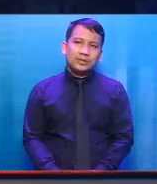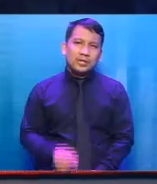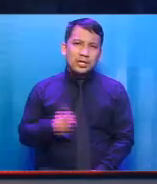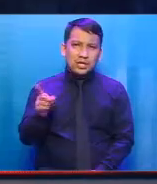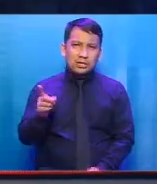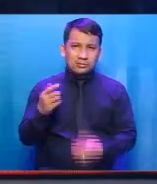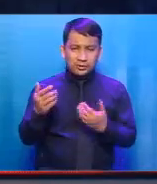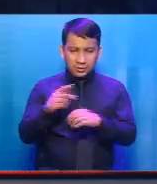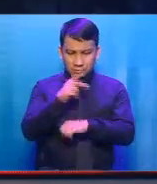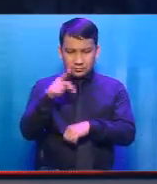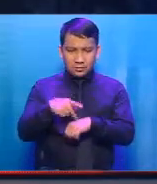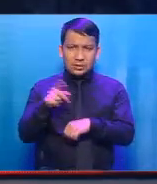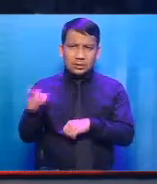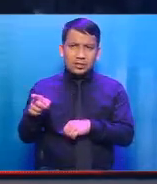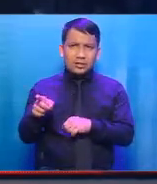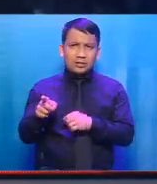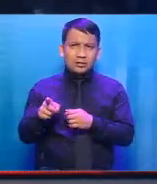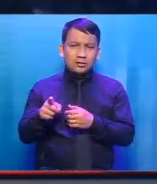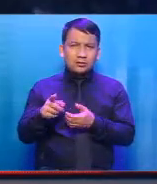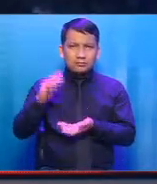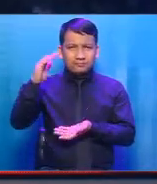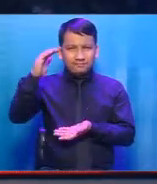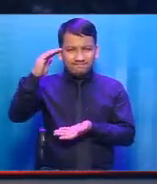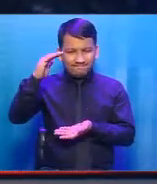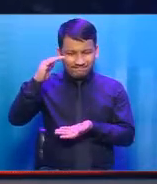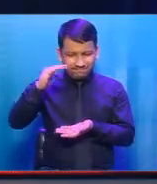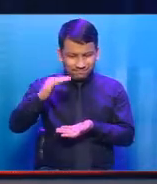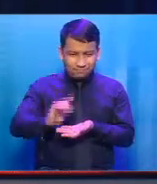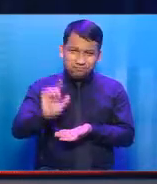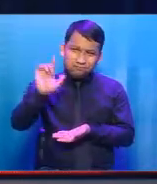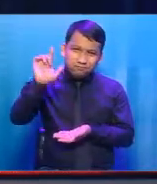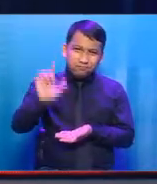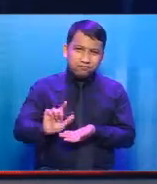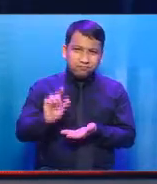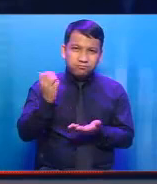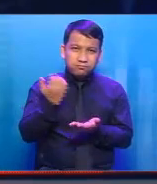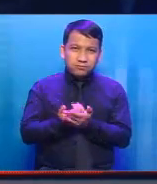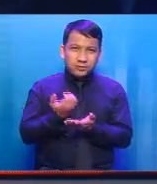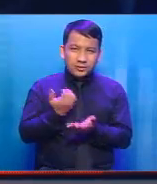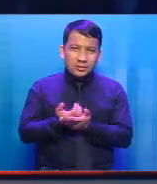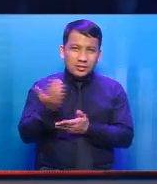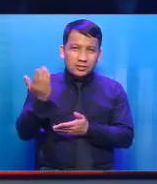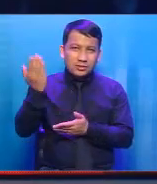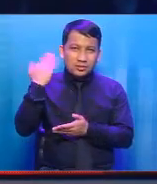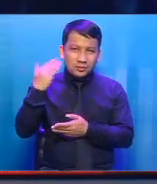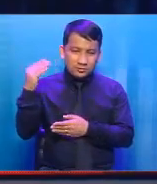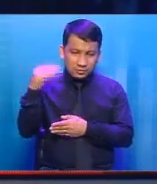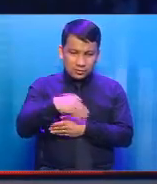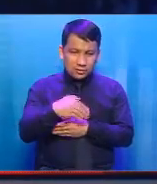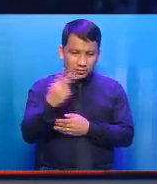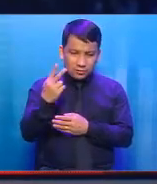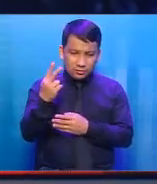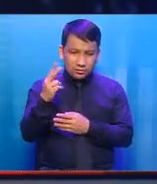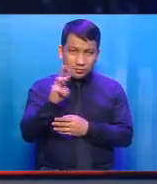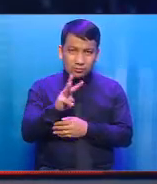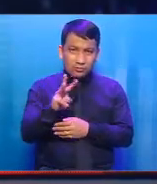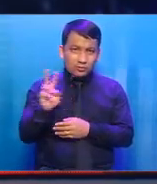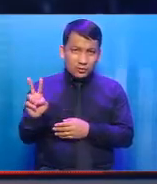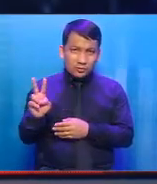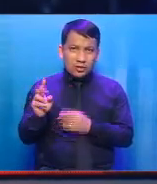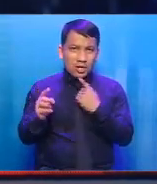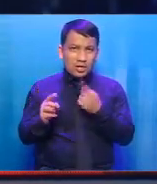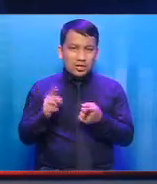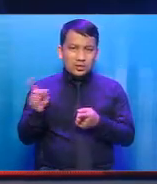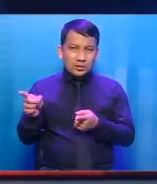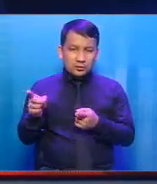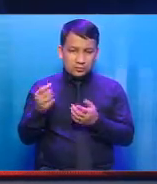Naitala ng Pilipinas ang pinakasadsad nitong ekonomiya mula pa noong ikalawang digmaang pandaigdig.